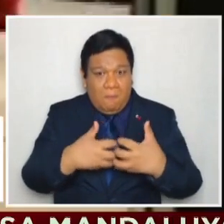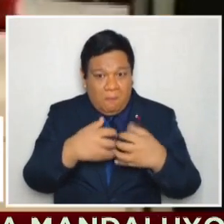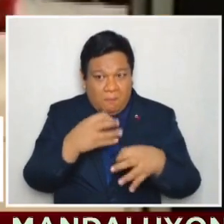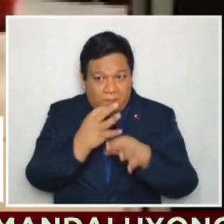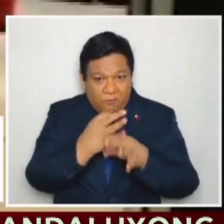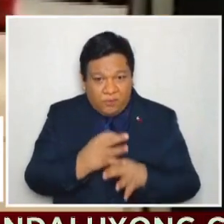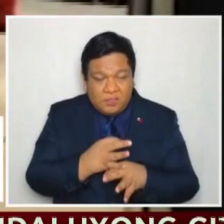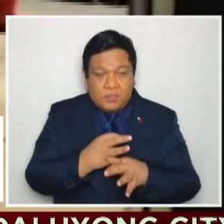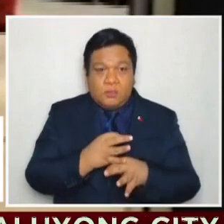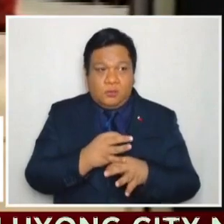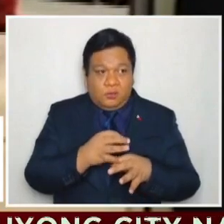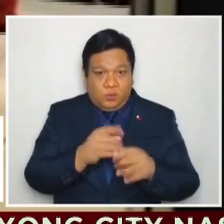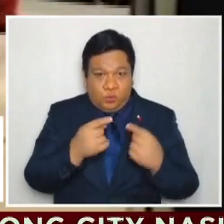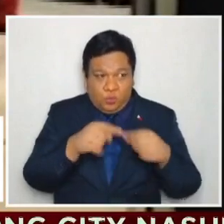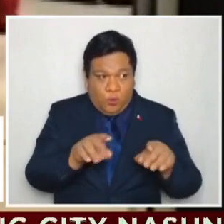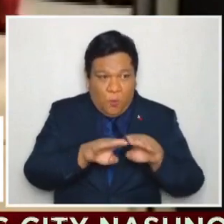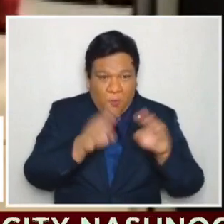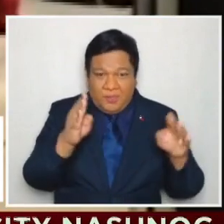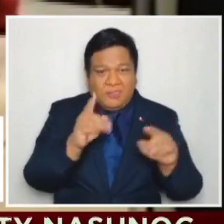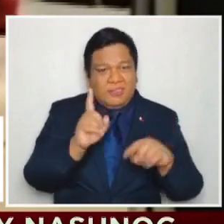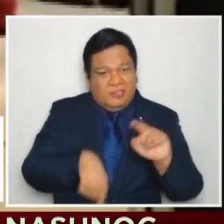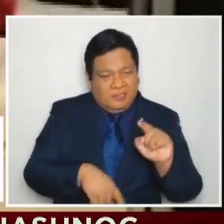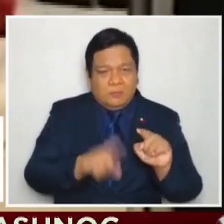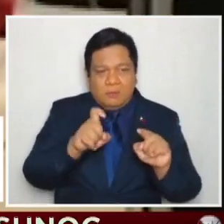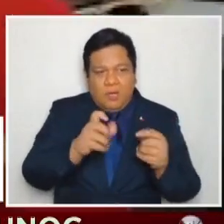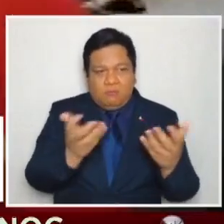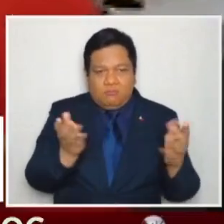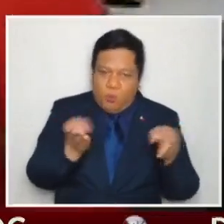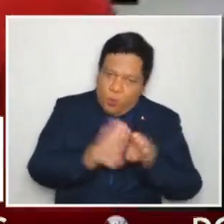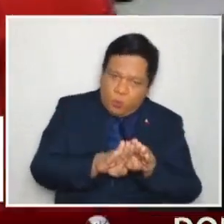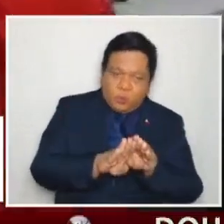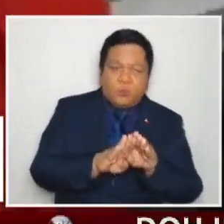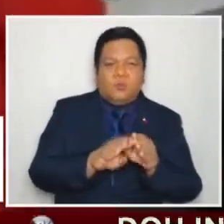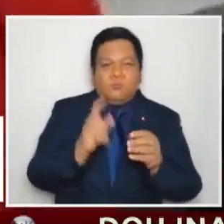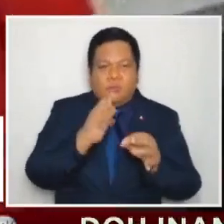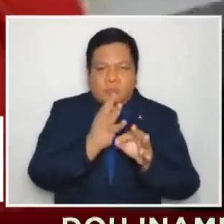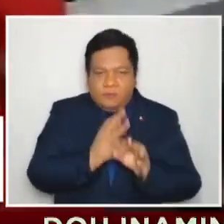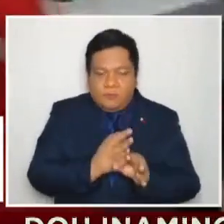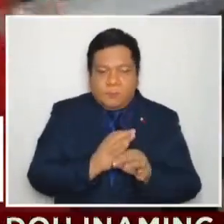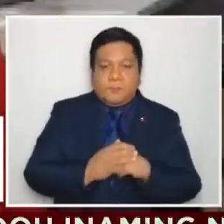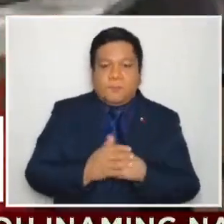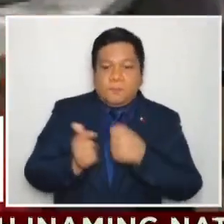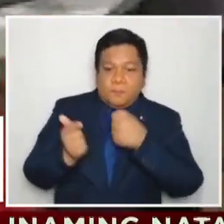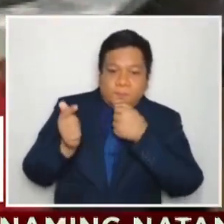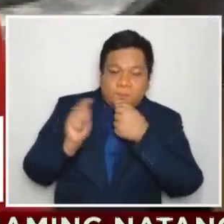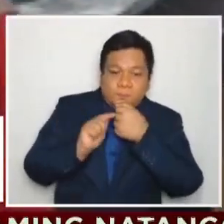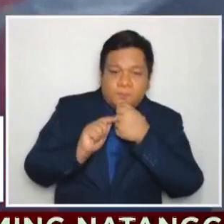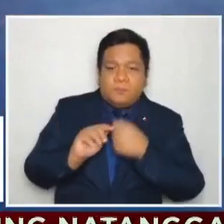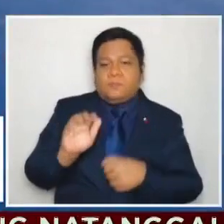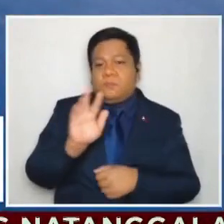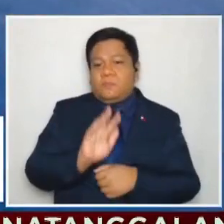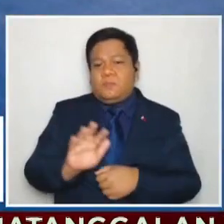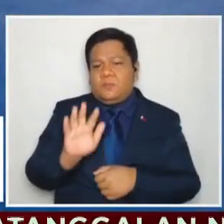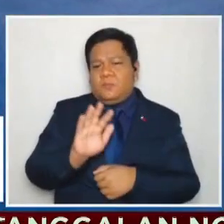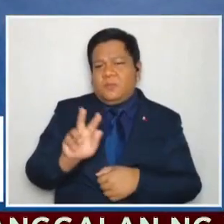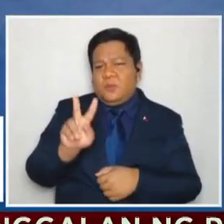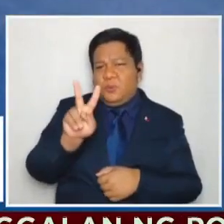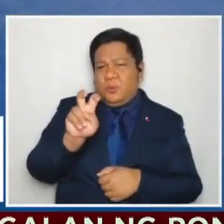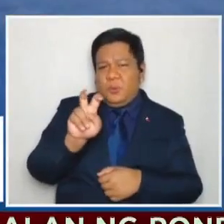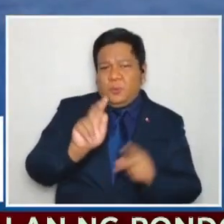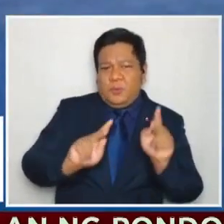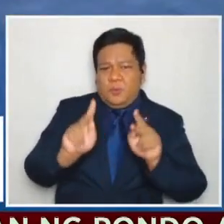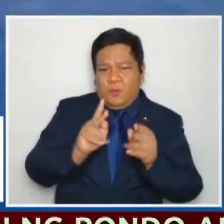tumatakbo. Daan-daang manggagawa ang dadalhin sa platform sa gitna ng laot. Kaya para iwas COVID, bukod sa